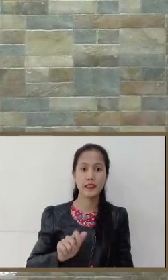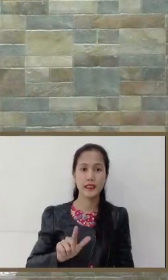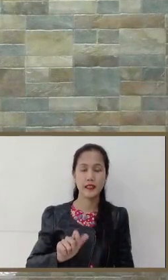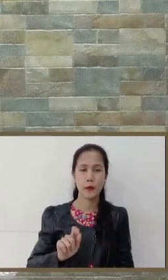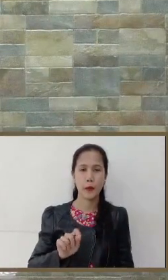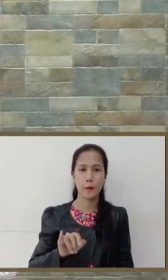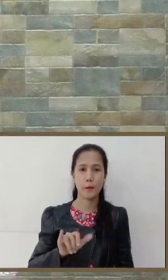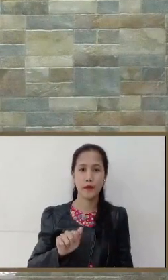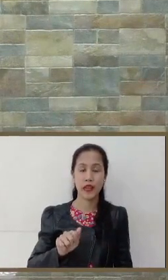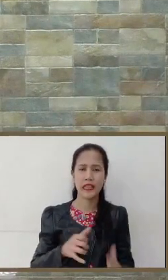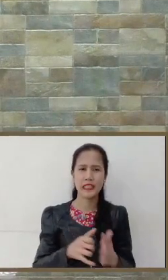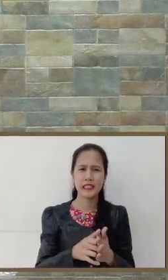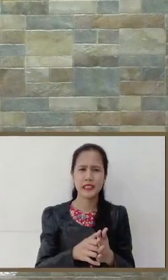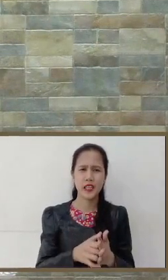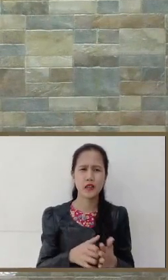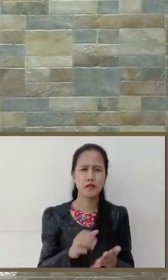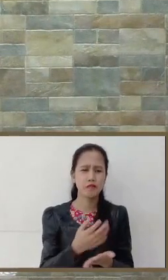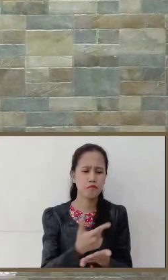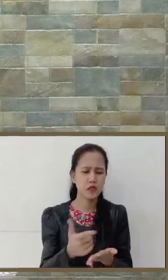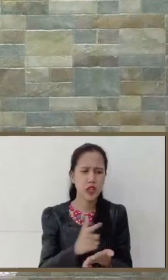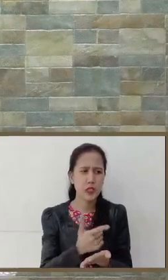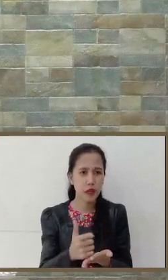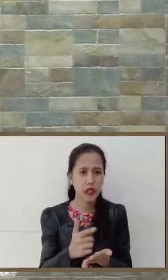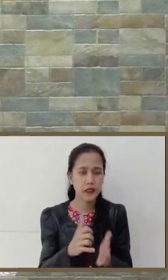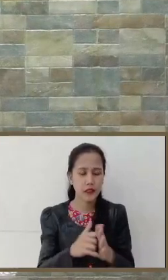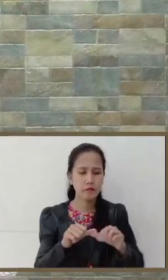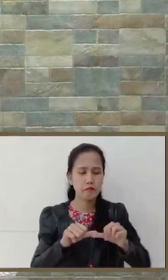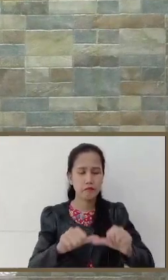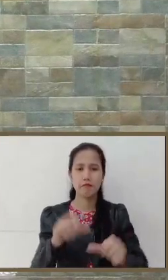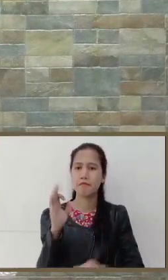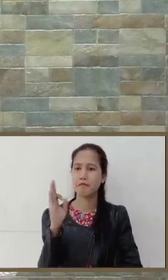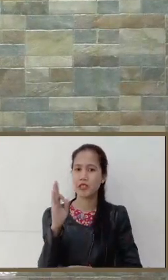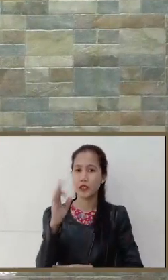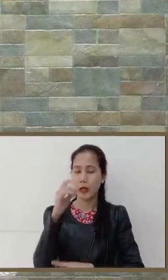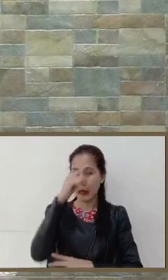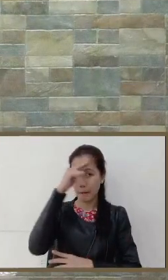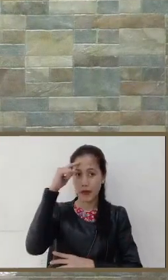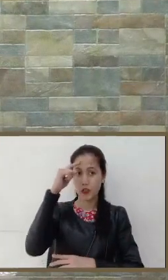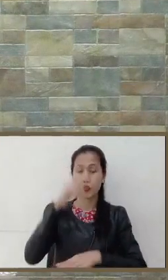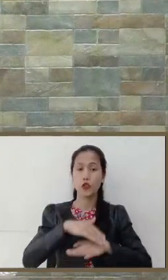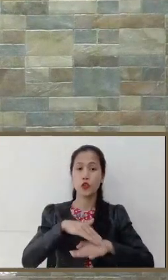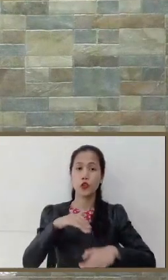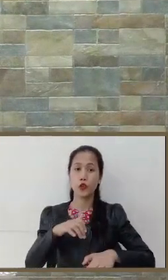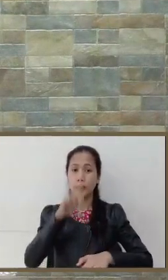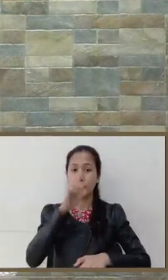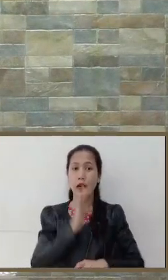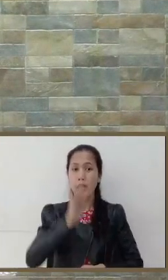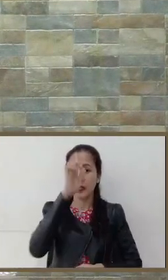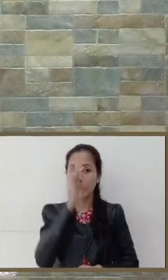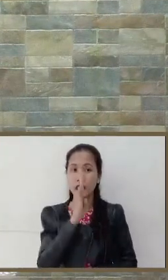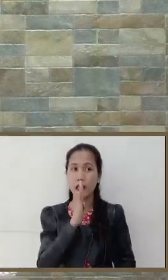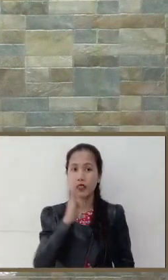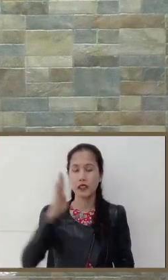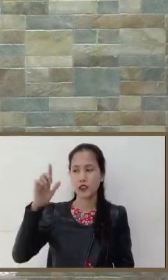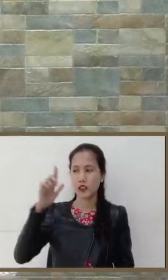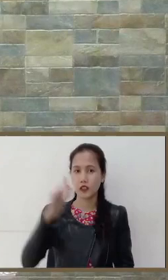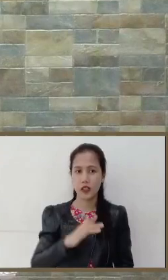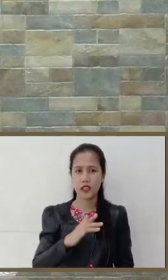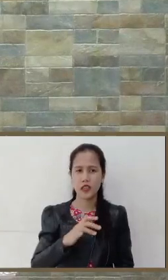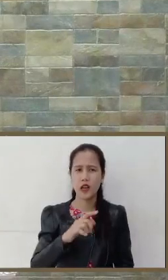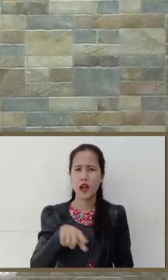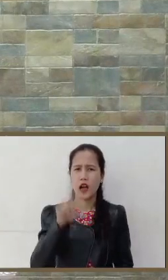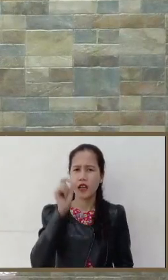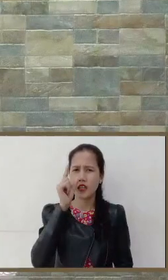aking isasagawa at aking patuloy na ihahayag sa kadahilanan ako'y tinawag ng Diyos sa kanyang biyaya. Mga kapatid, ang pinaglalaban ni Apostol Pablo